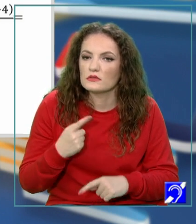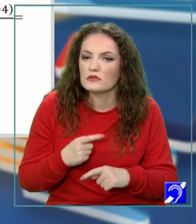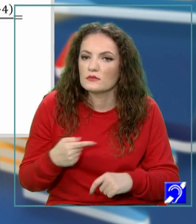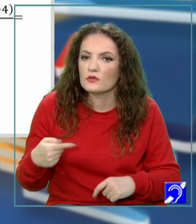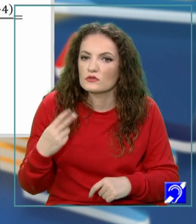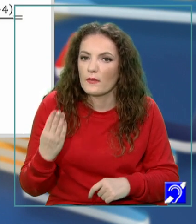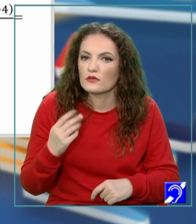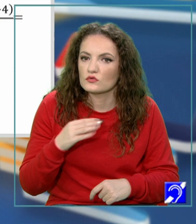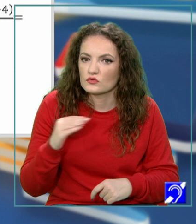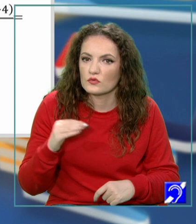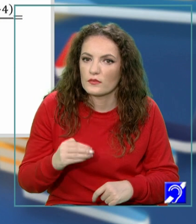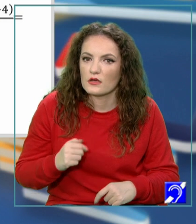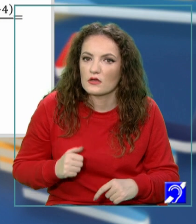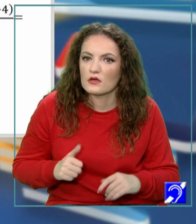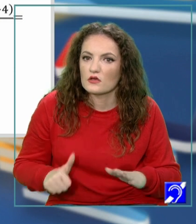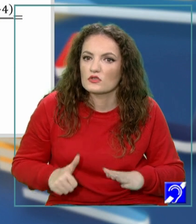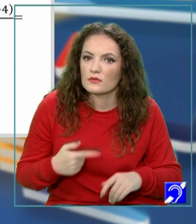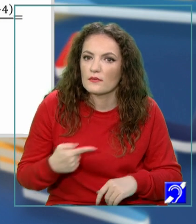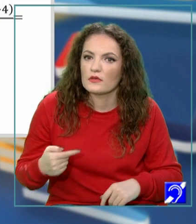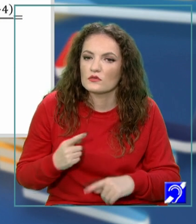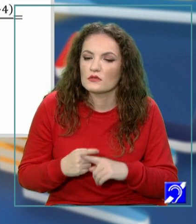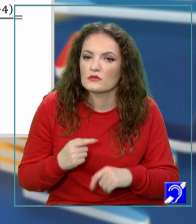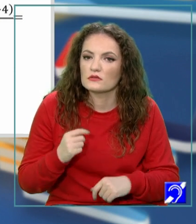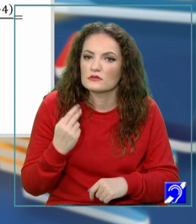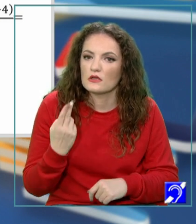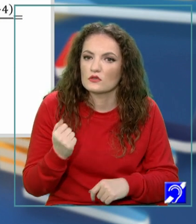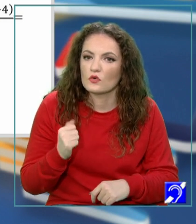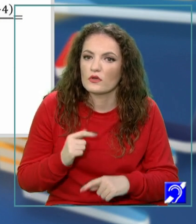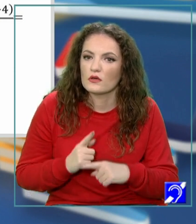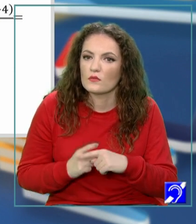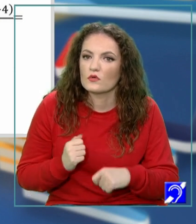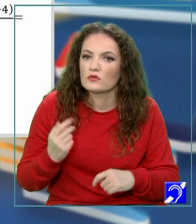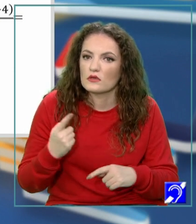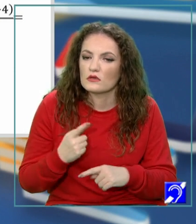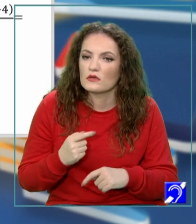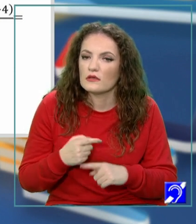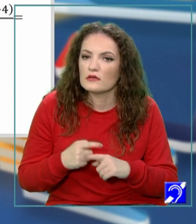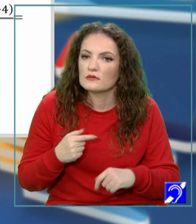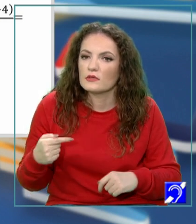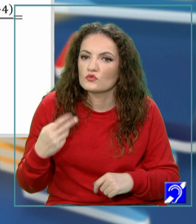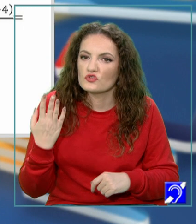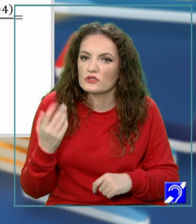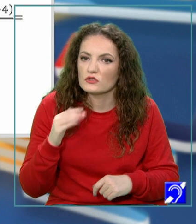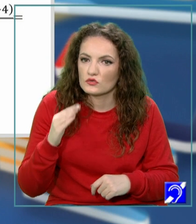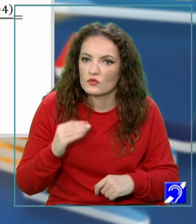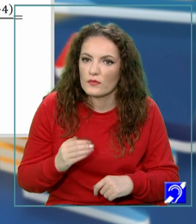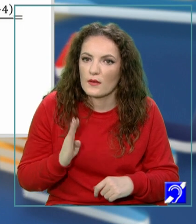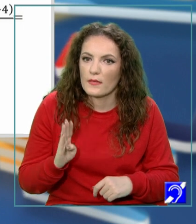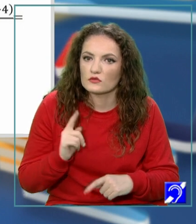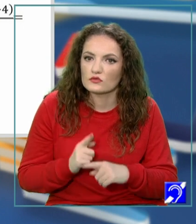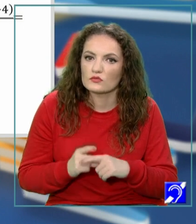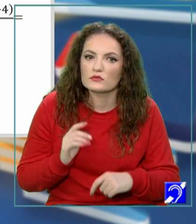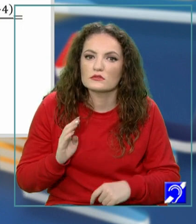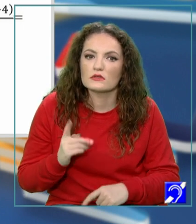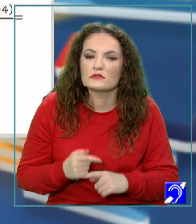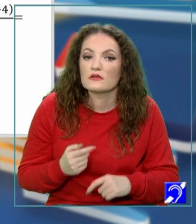minus 4 și 4 este. Și avem 4 variante de răspuns. Voi încerca să rezolv acest exercițiu, astfel încât să vedem care dintre soluții